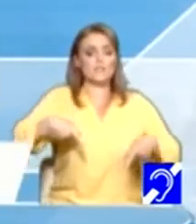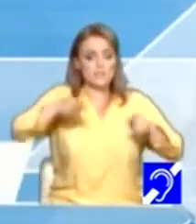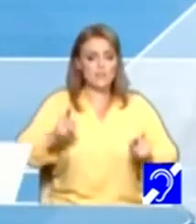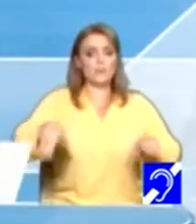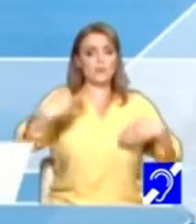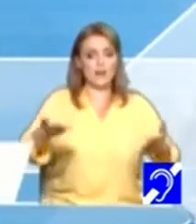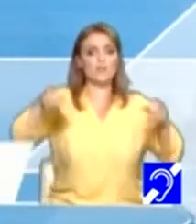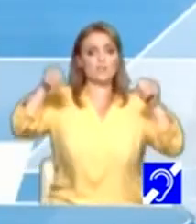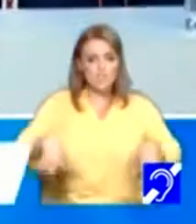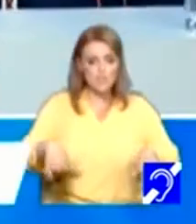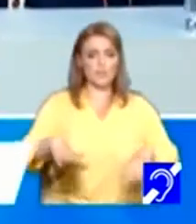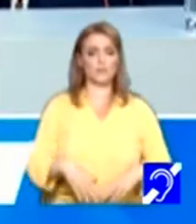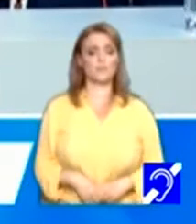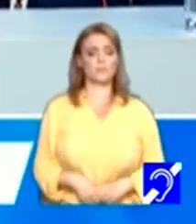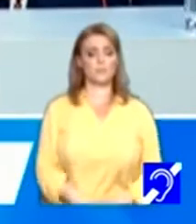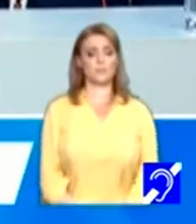întrebare unuia dintre domn?